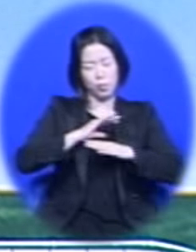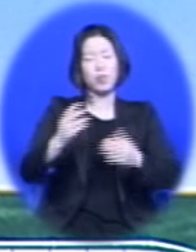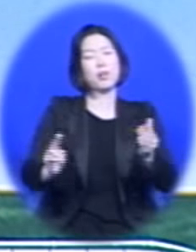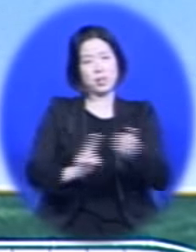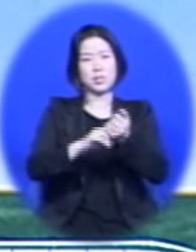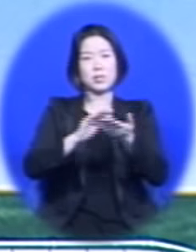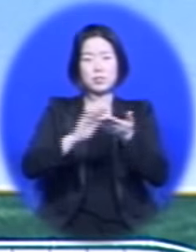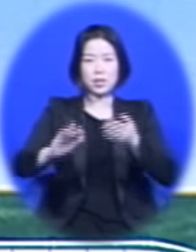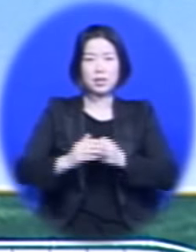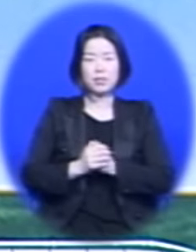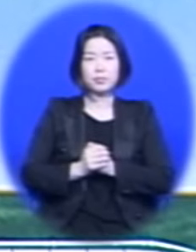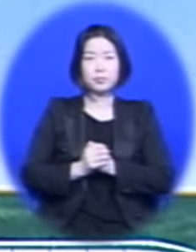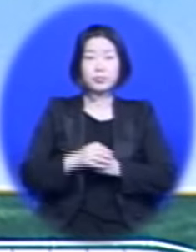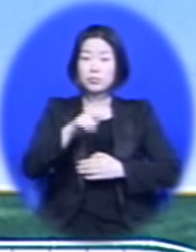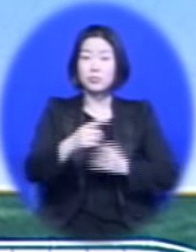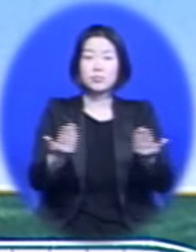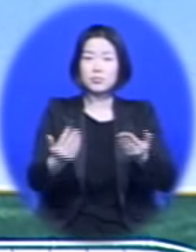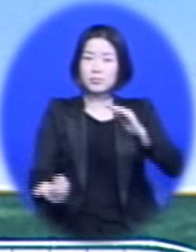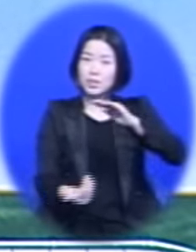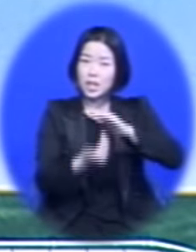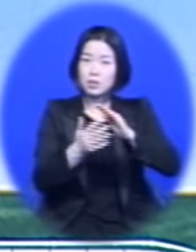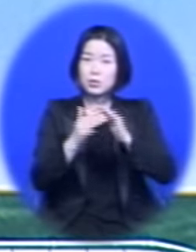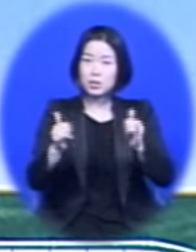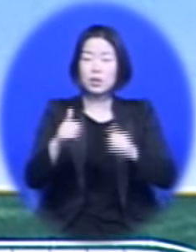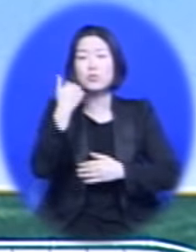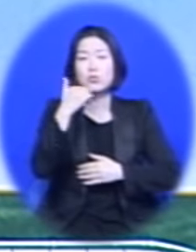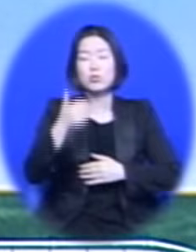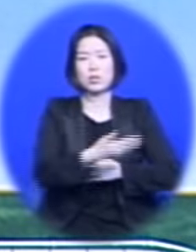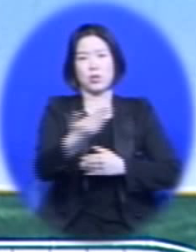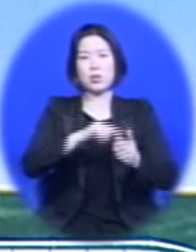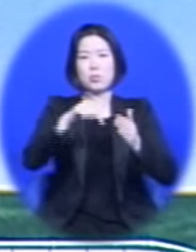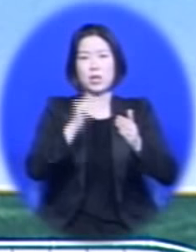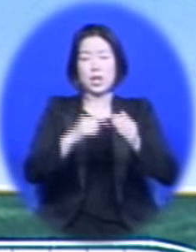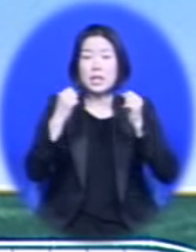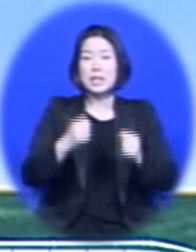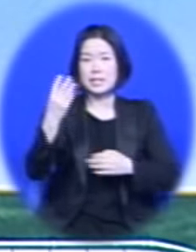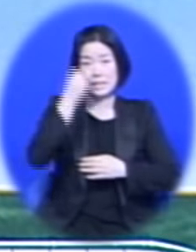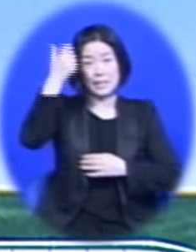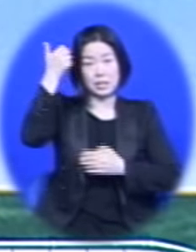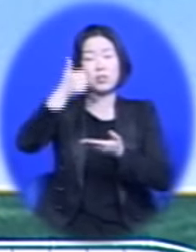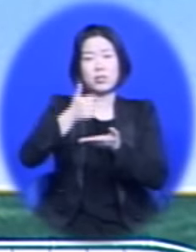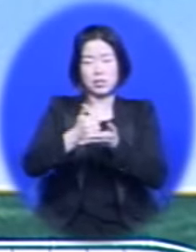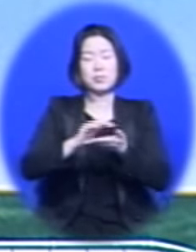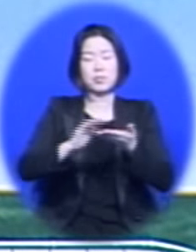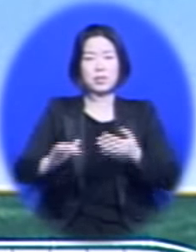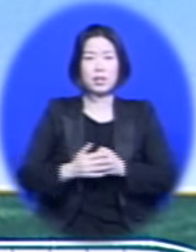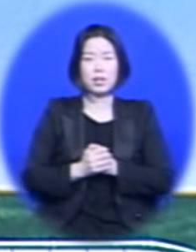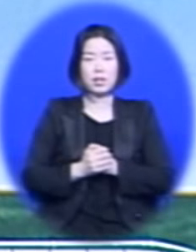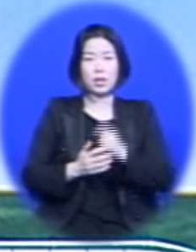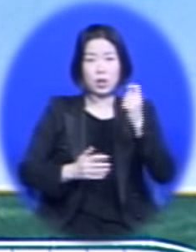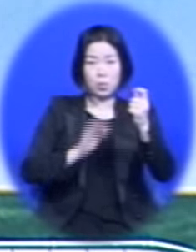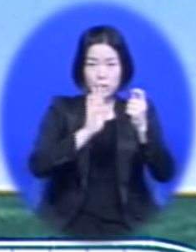기적입니다. 이 일을 이루실 분은 여러분 안에 역사하시는 성령님이십니다.